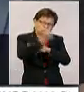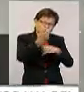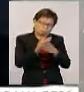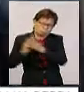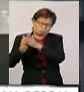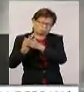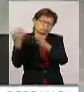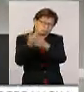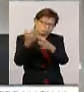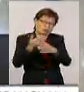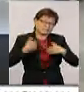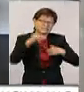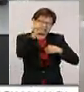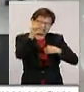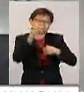perpaduan.